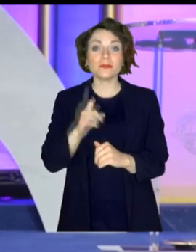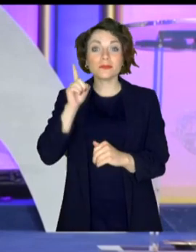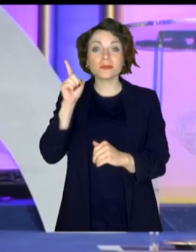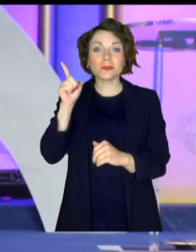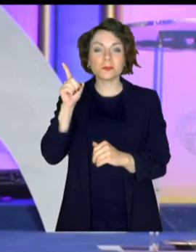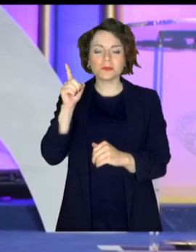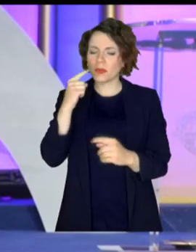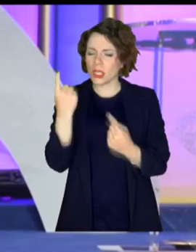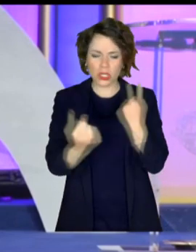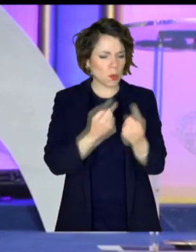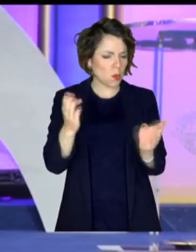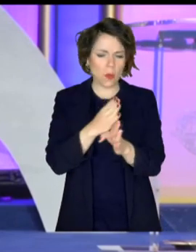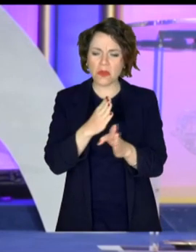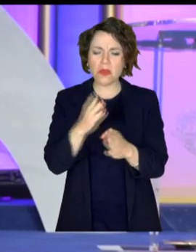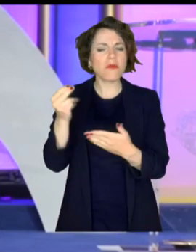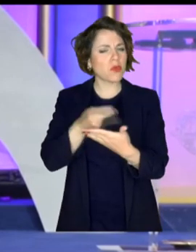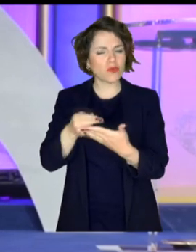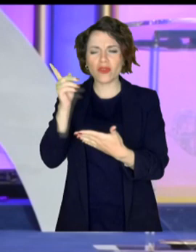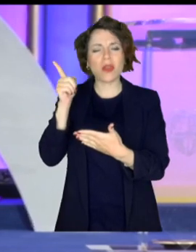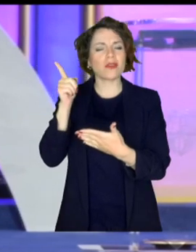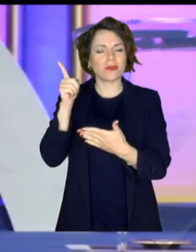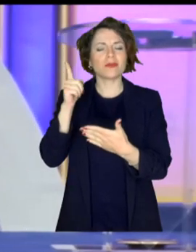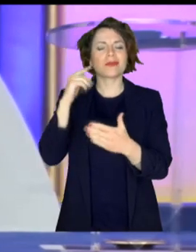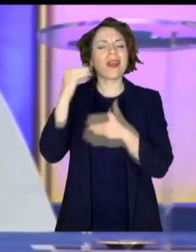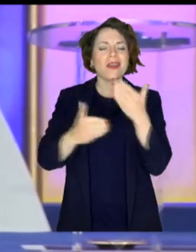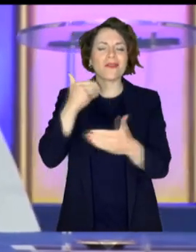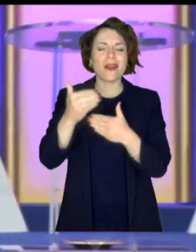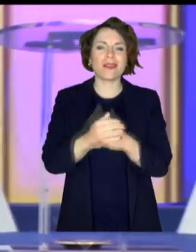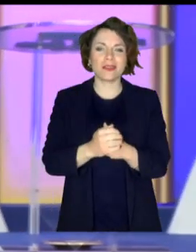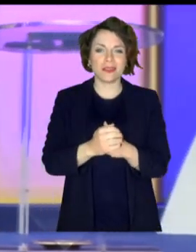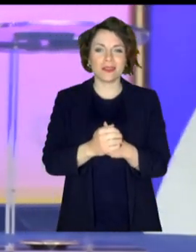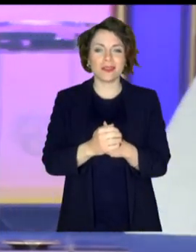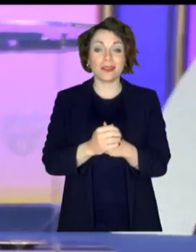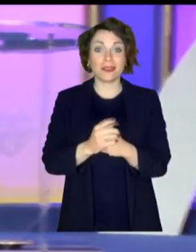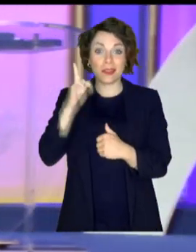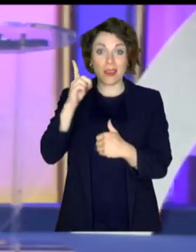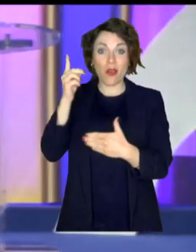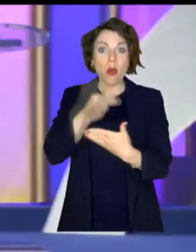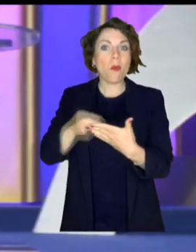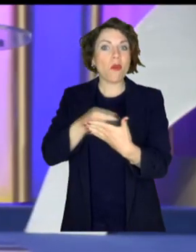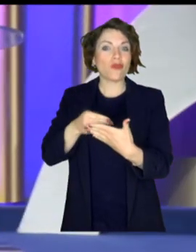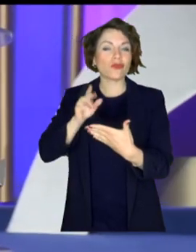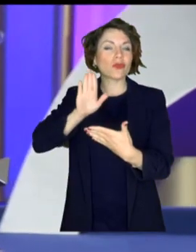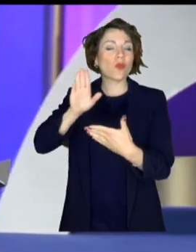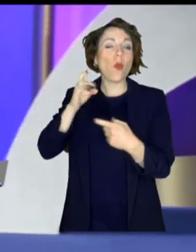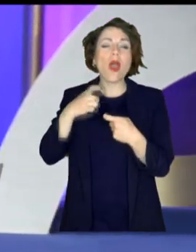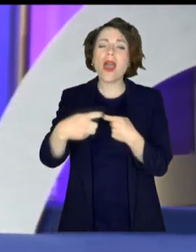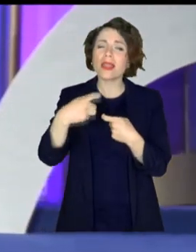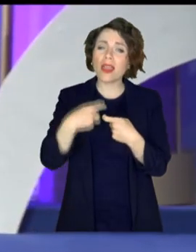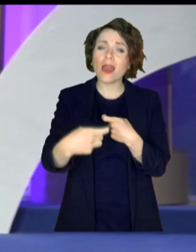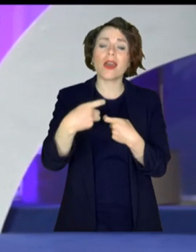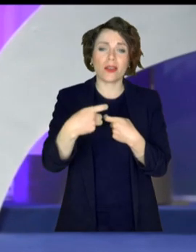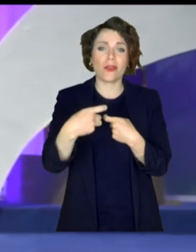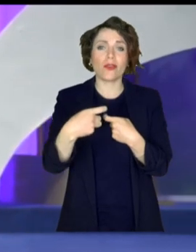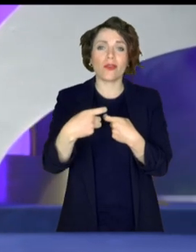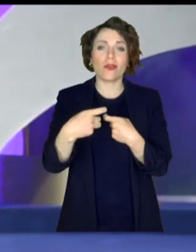fare indipendentemente da tutto. Il piano eterno di Dio è di funzionare